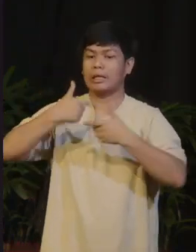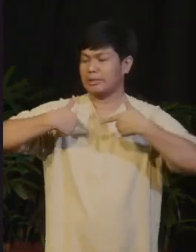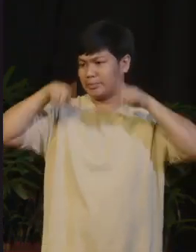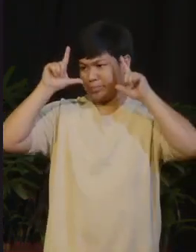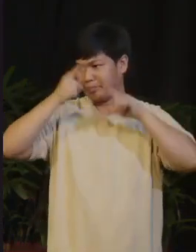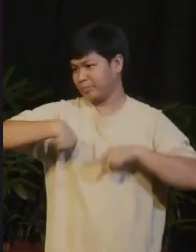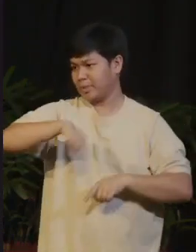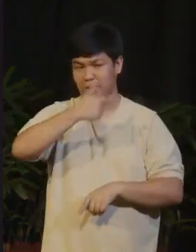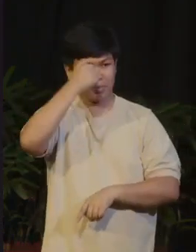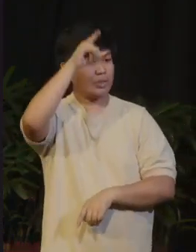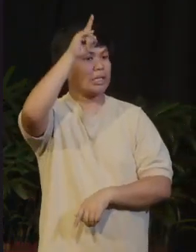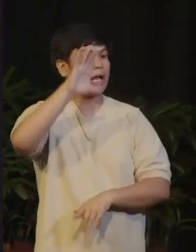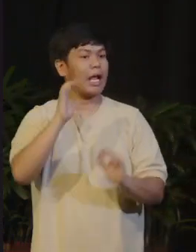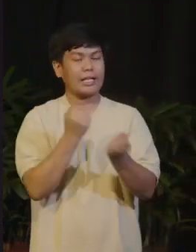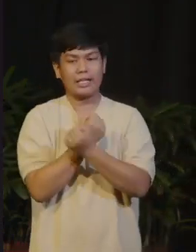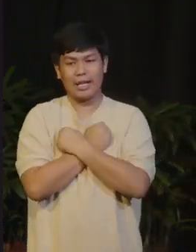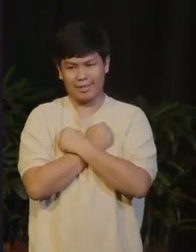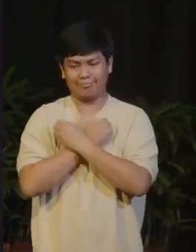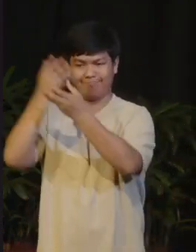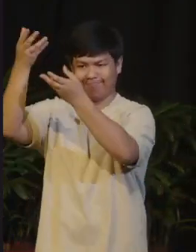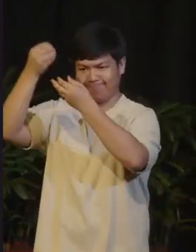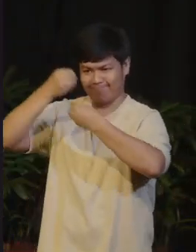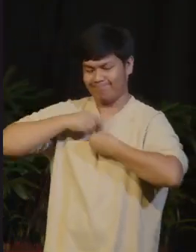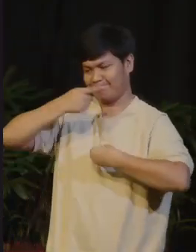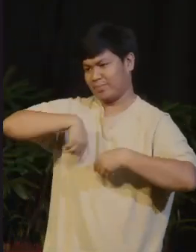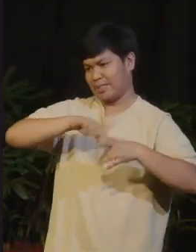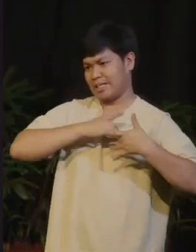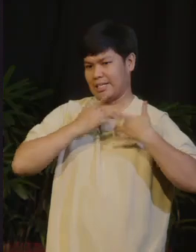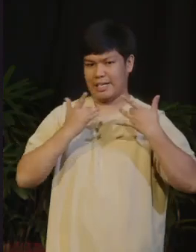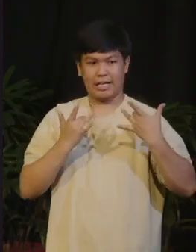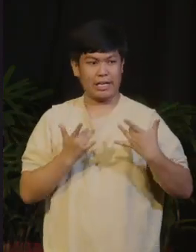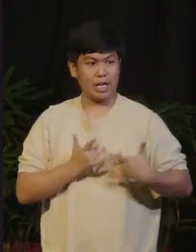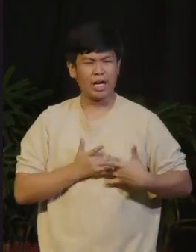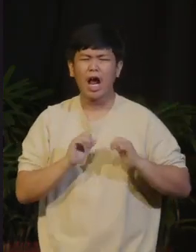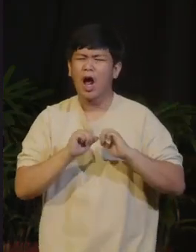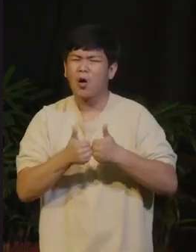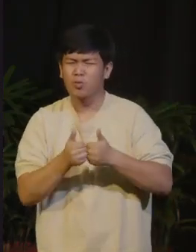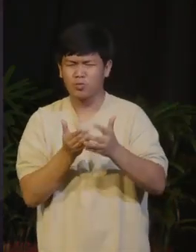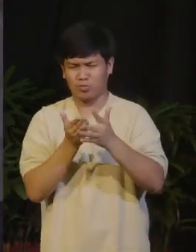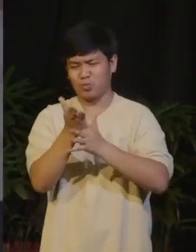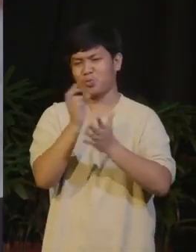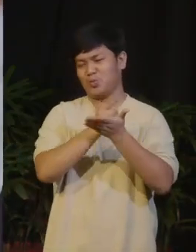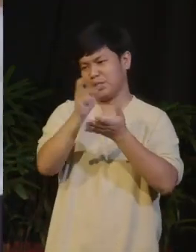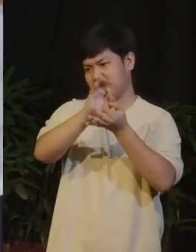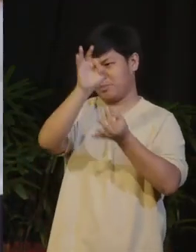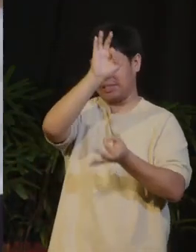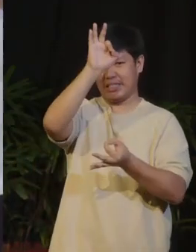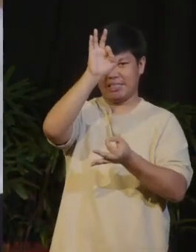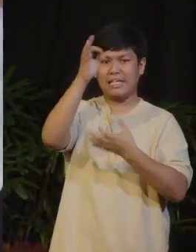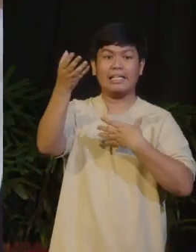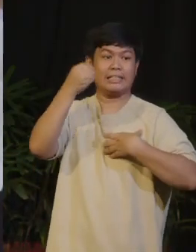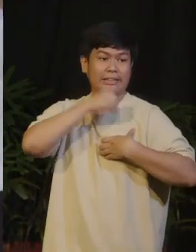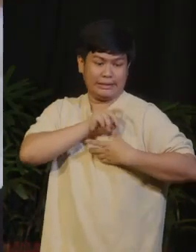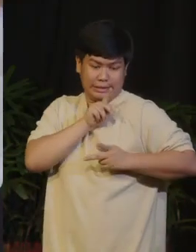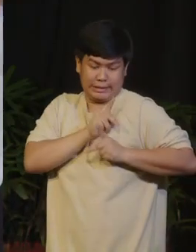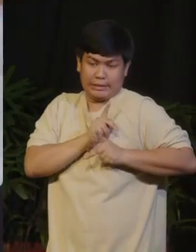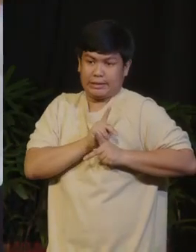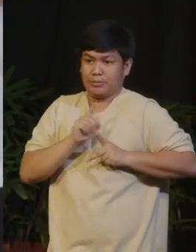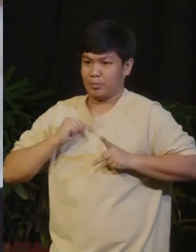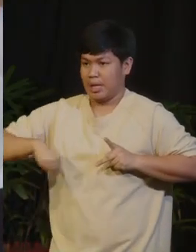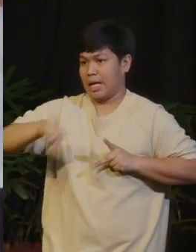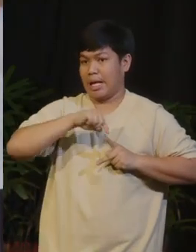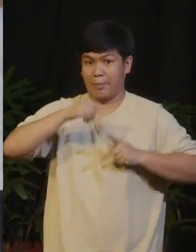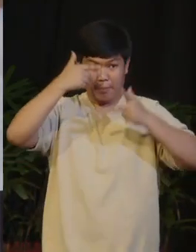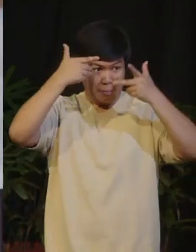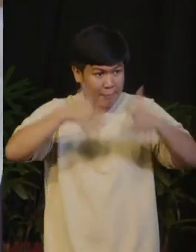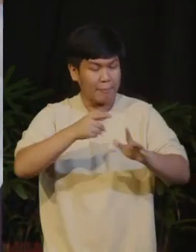God's love has been poured into our hearts through the Holy Spirit who has been given to us.